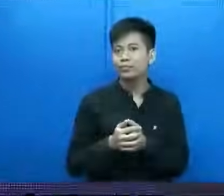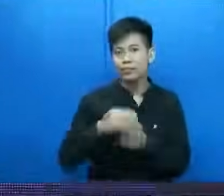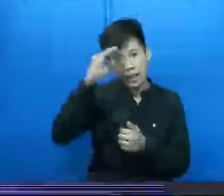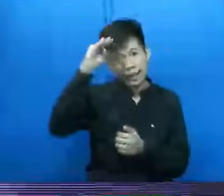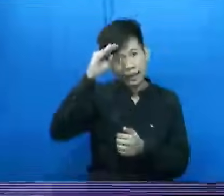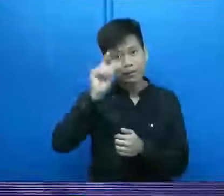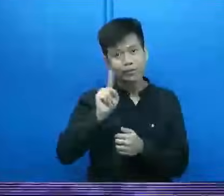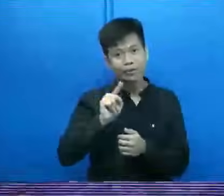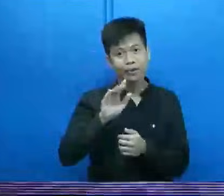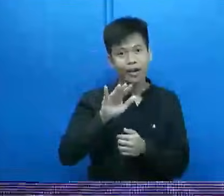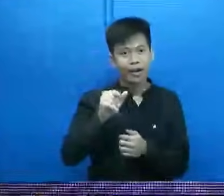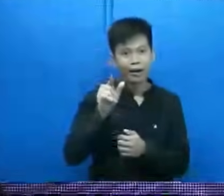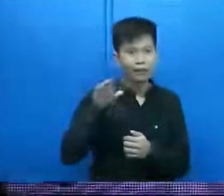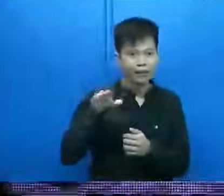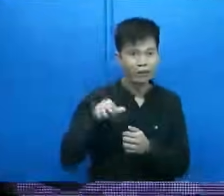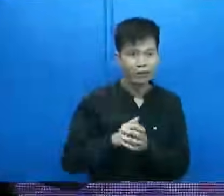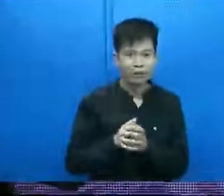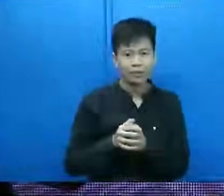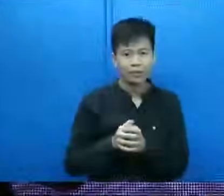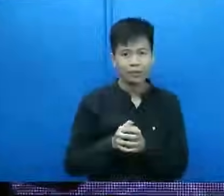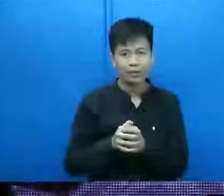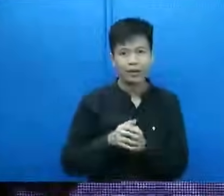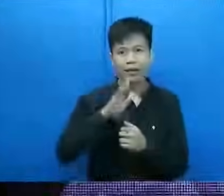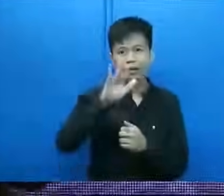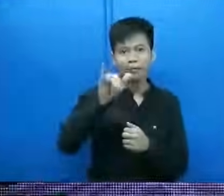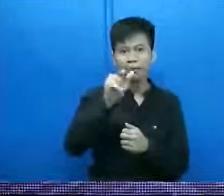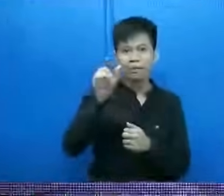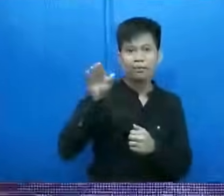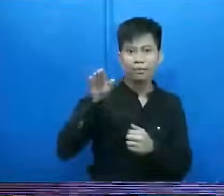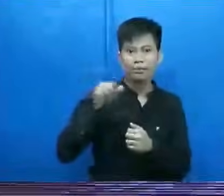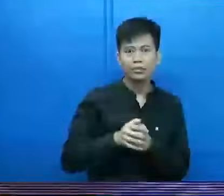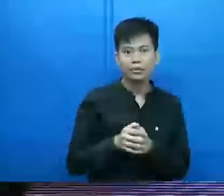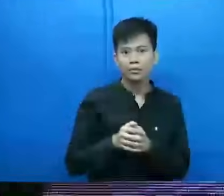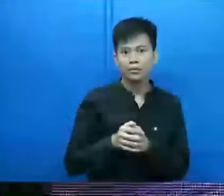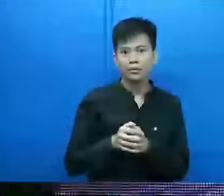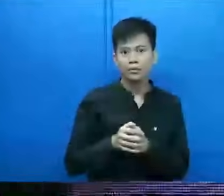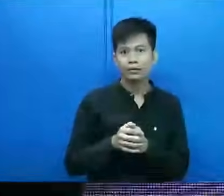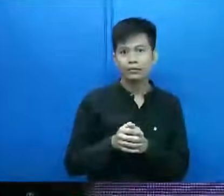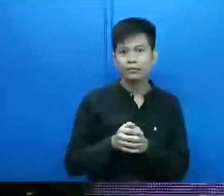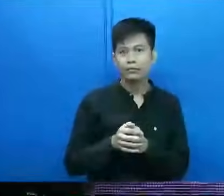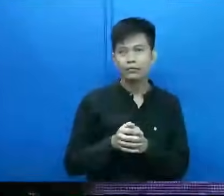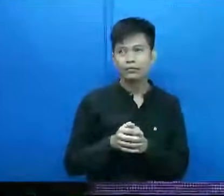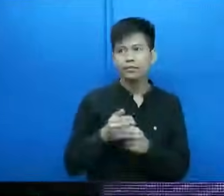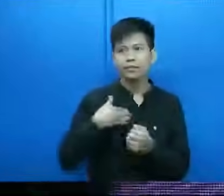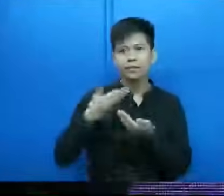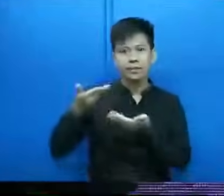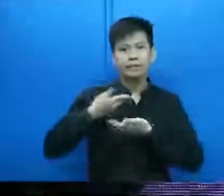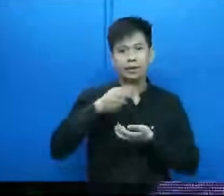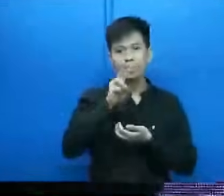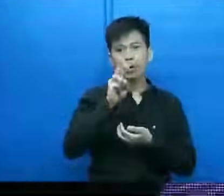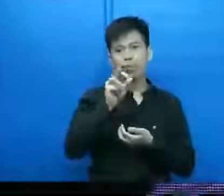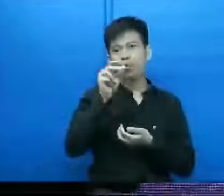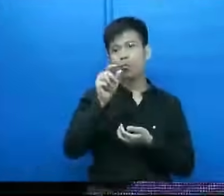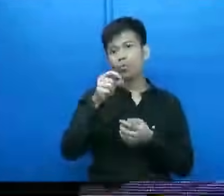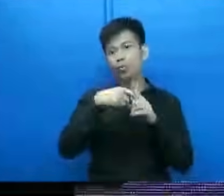Ikhwan, laki-laki dulu. 5 juz. 5 juz sampai Sukabumi. Hubud dunia. Saya diberikan 20 kuota